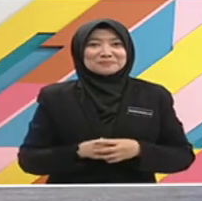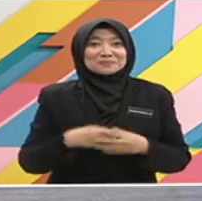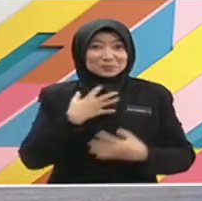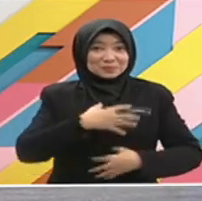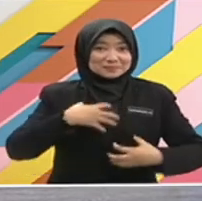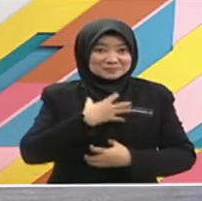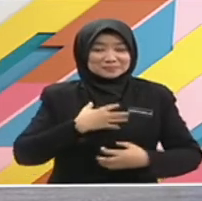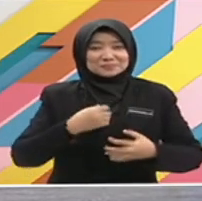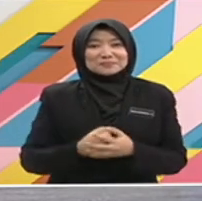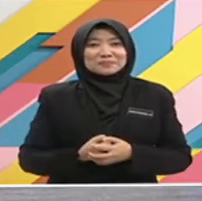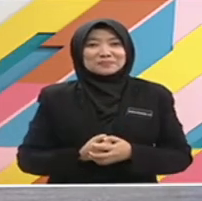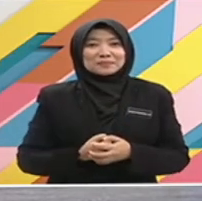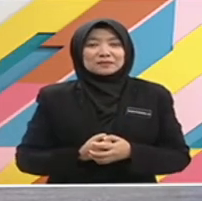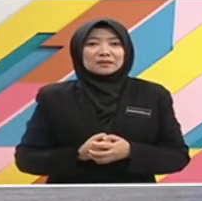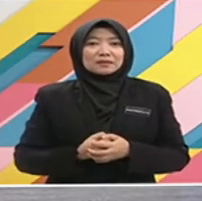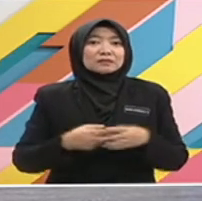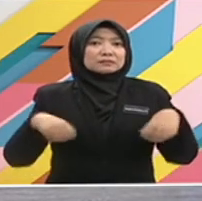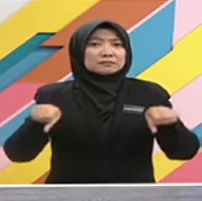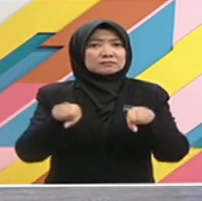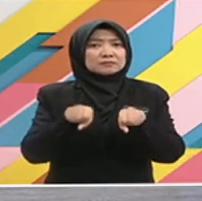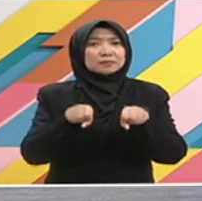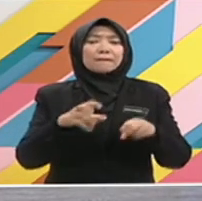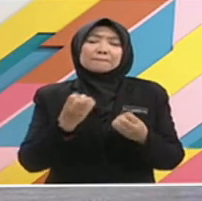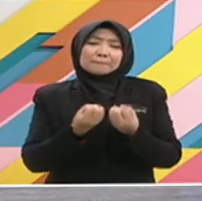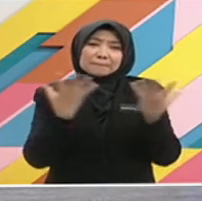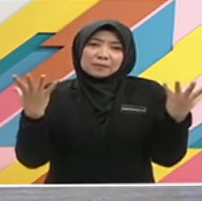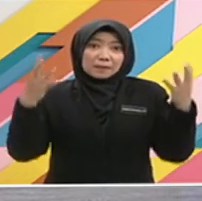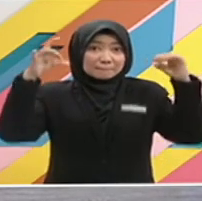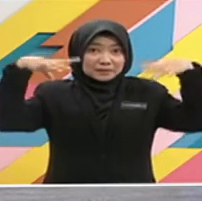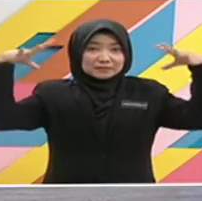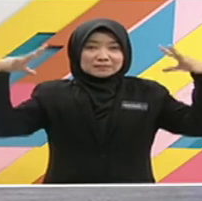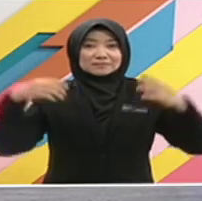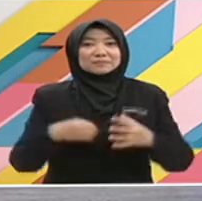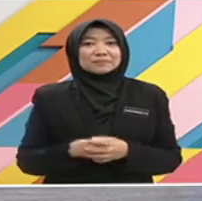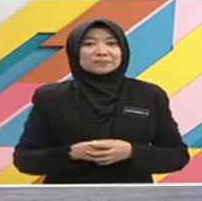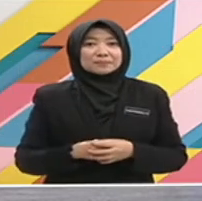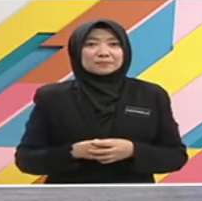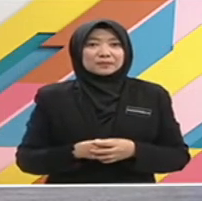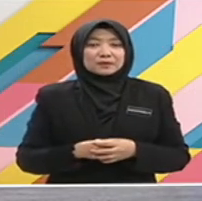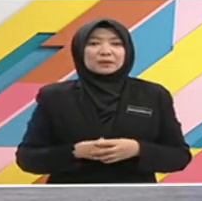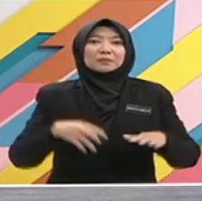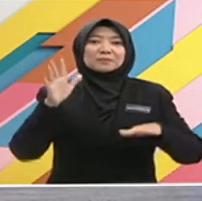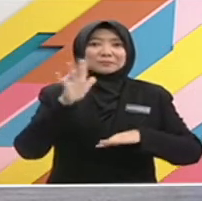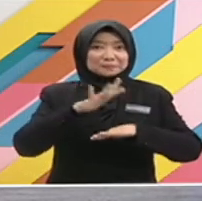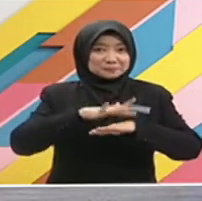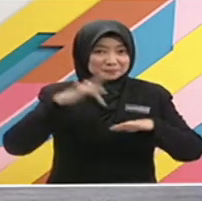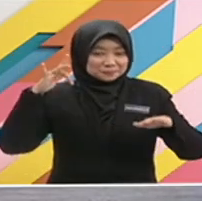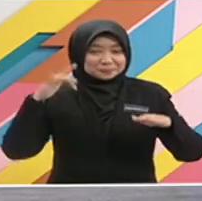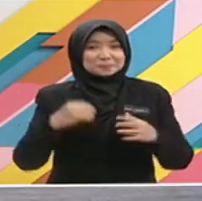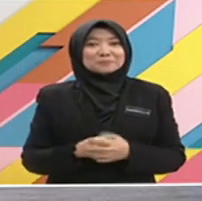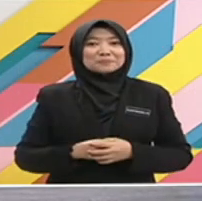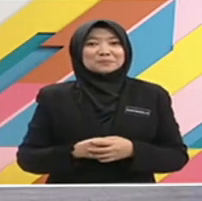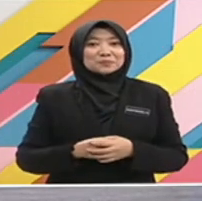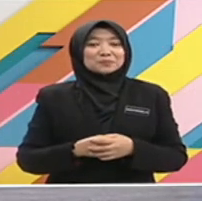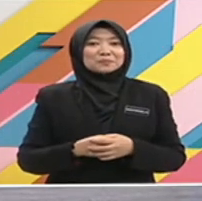kan? Dia seni ni dia banyak magic tau. Ya. Okey. Boleh tak Mira berada di dekat dengan saya? Baiklah, saya akan masuk ke